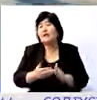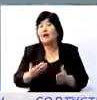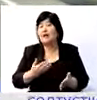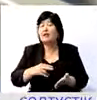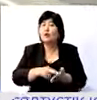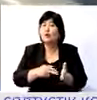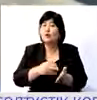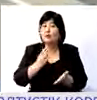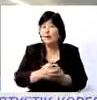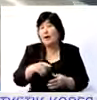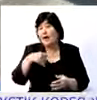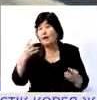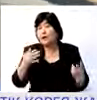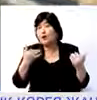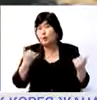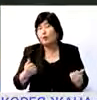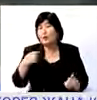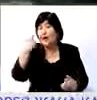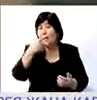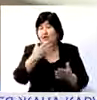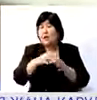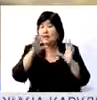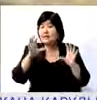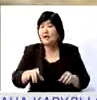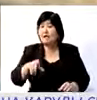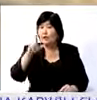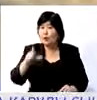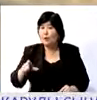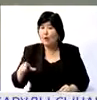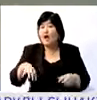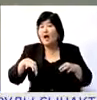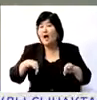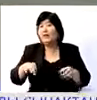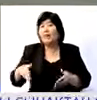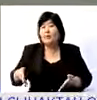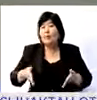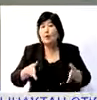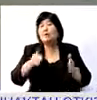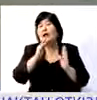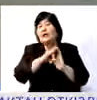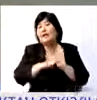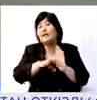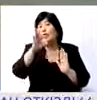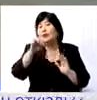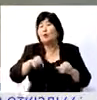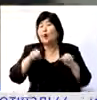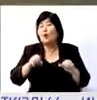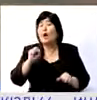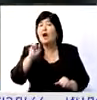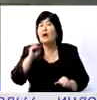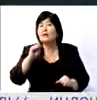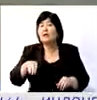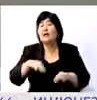көзделген болатын. Айта кетейік, бүгінде жеке және заңды тұлғаларға автомобиль көлігін реттейтін нормативті құқықтық актілер